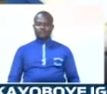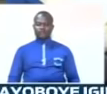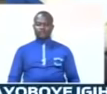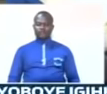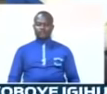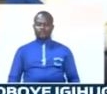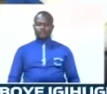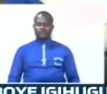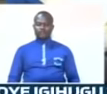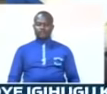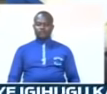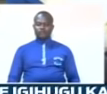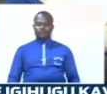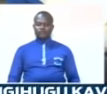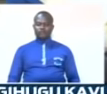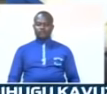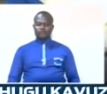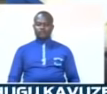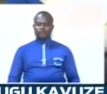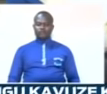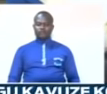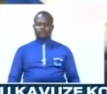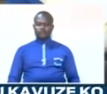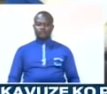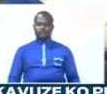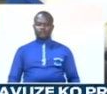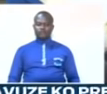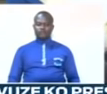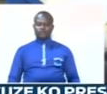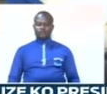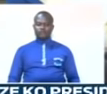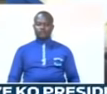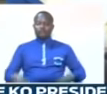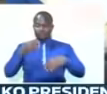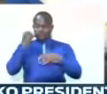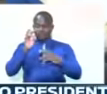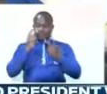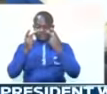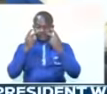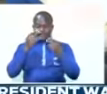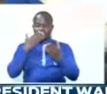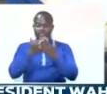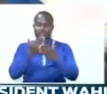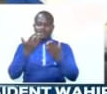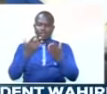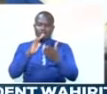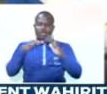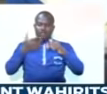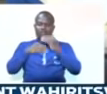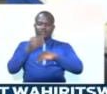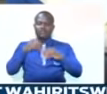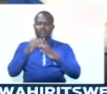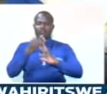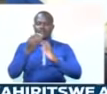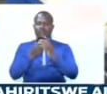la quantité des marchandises qui s'échangent entre les deux pays. Iyo witegereje ingano y'ibicuruzwa biherekanywa hagati y'ibihugu